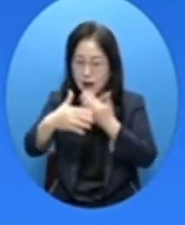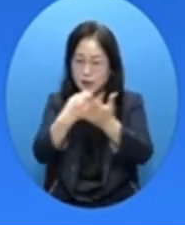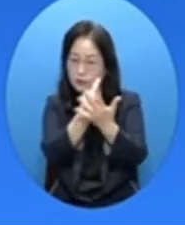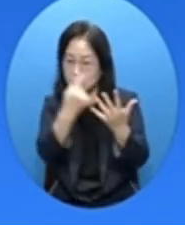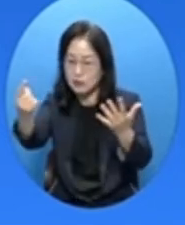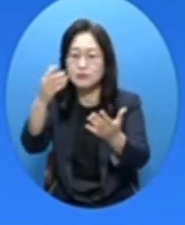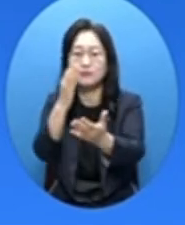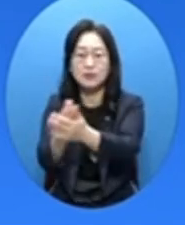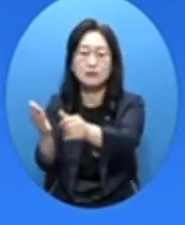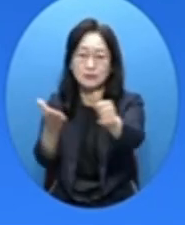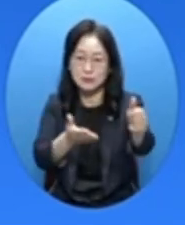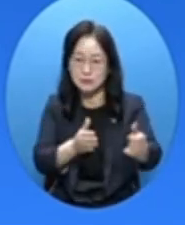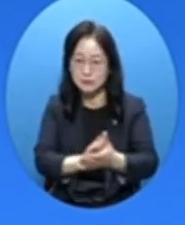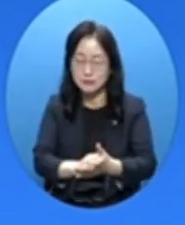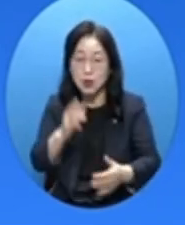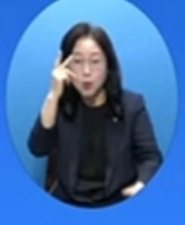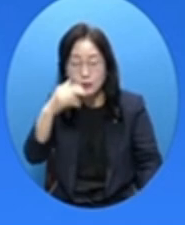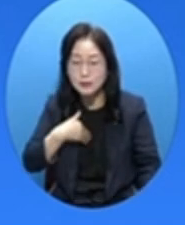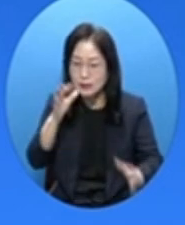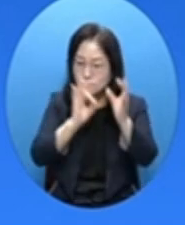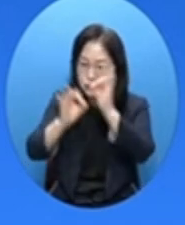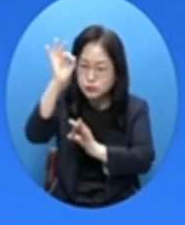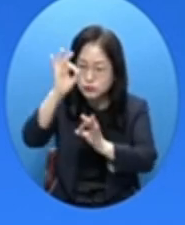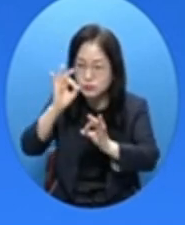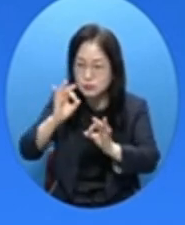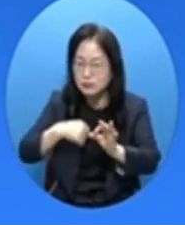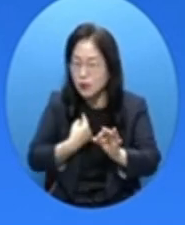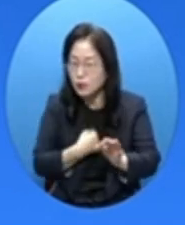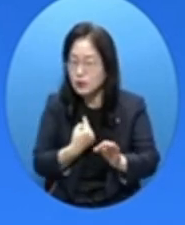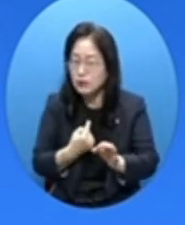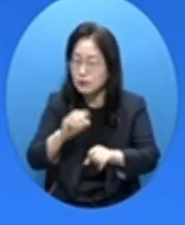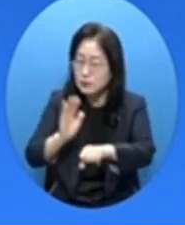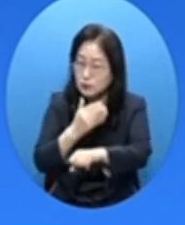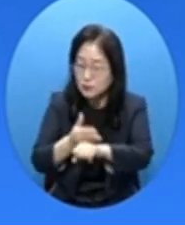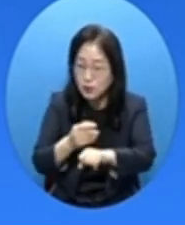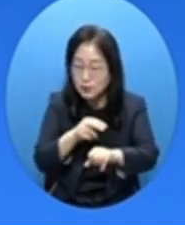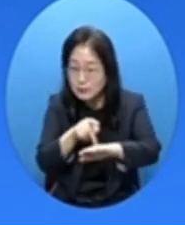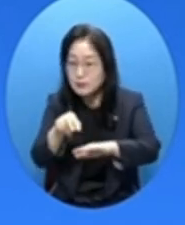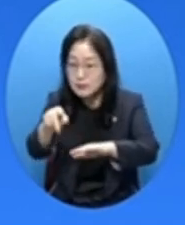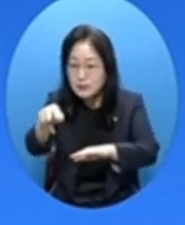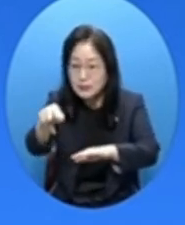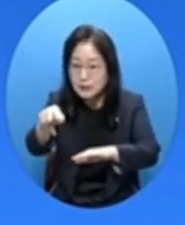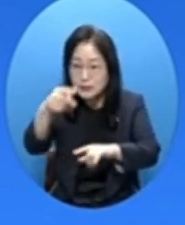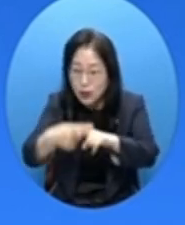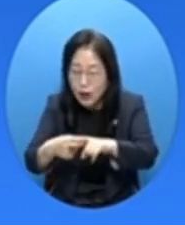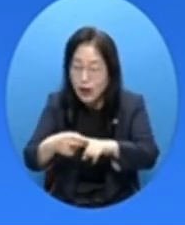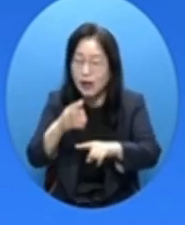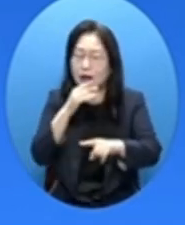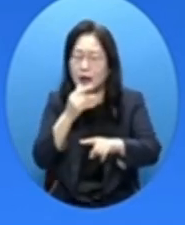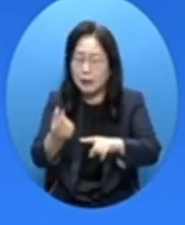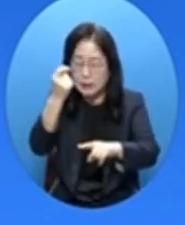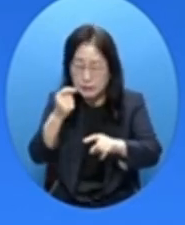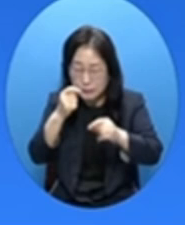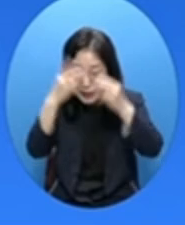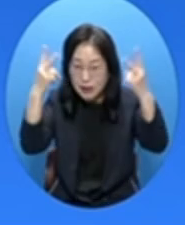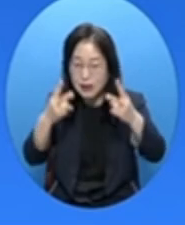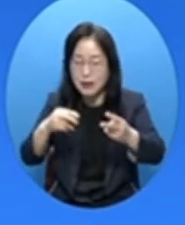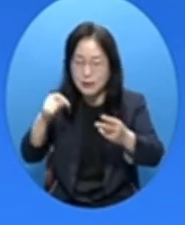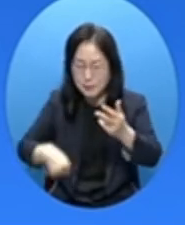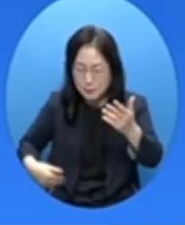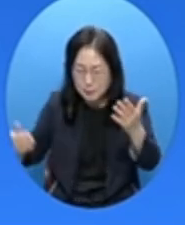됩니다 혹시 내가 실수하여 내기를 가고 잘못된 길을 갔다고 할지라도 빨리 깨닫고